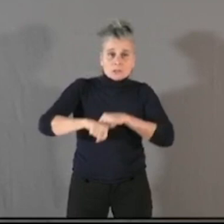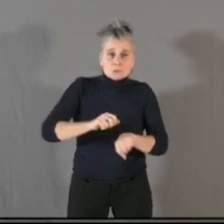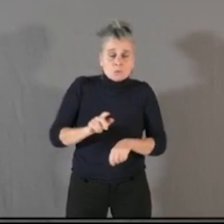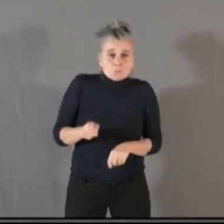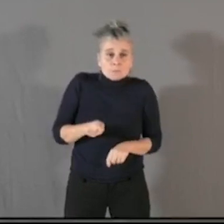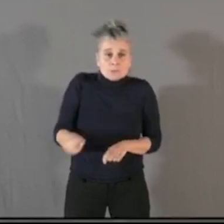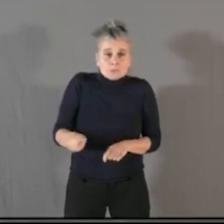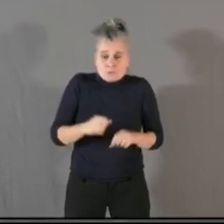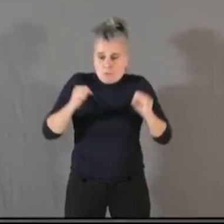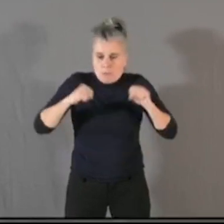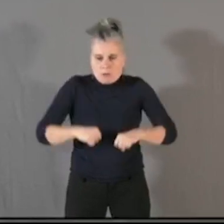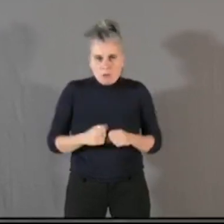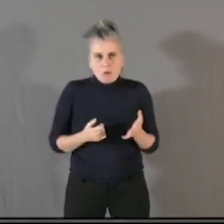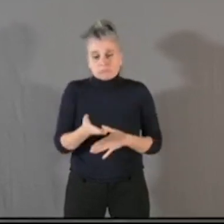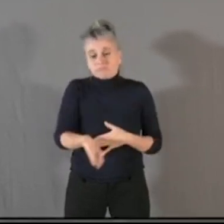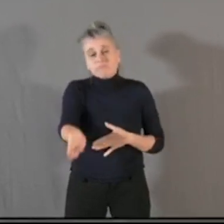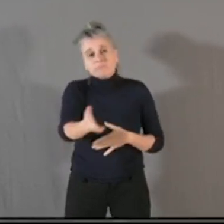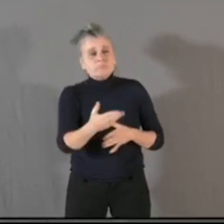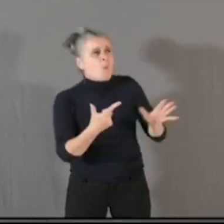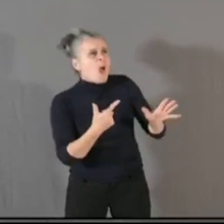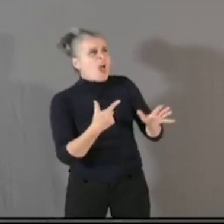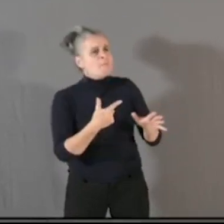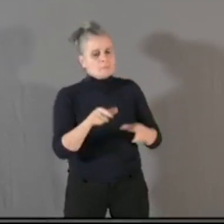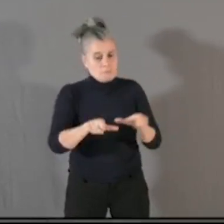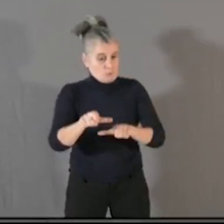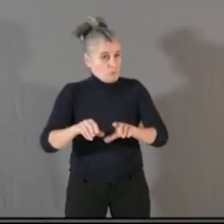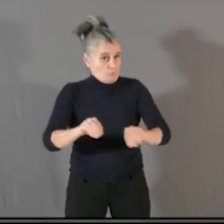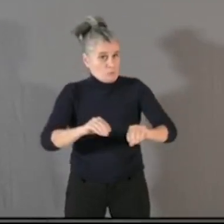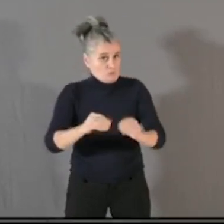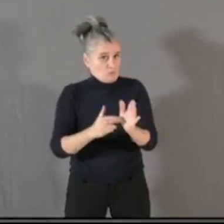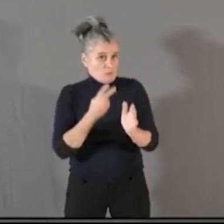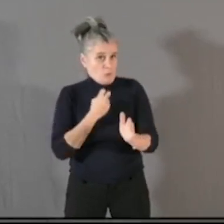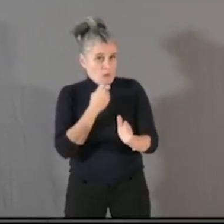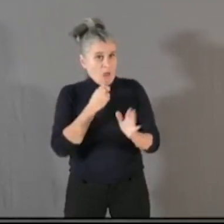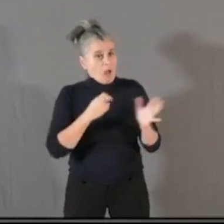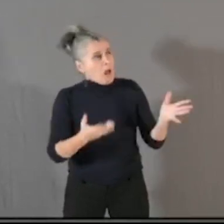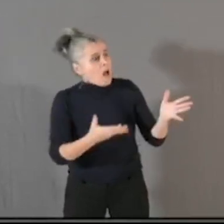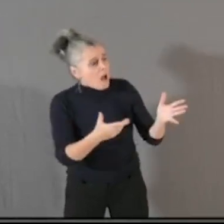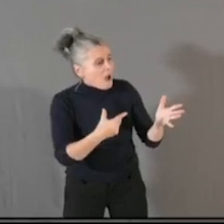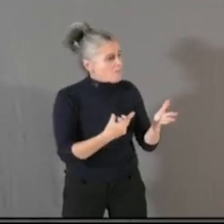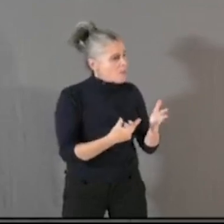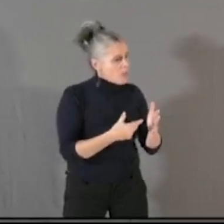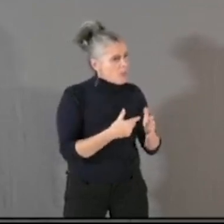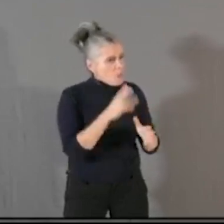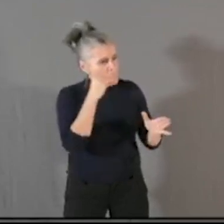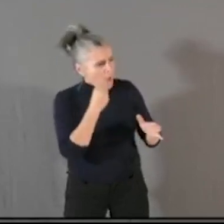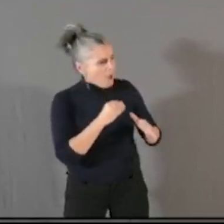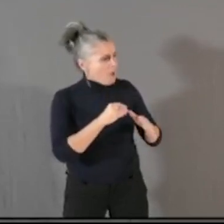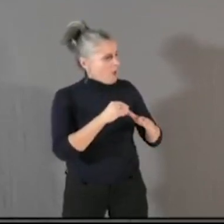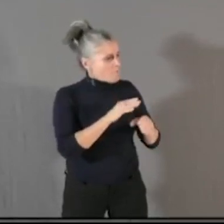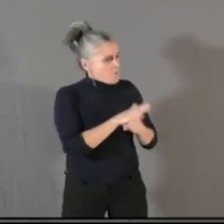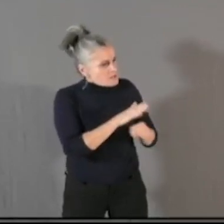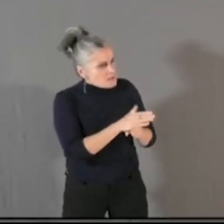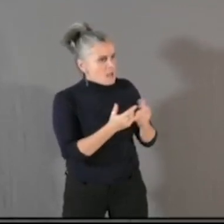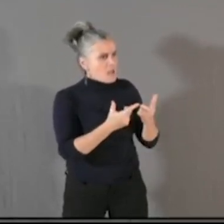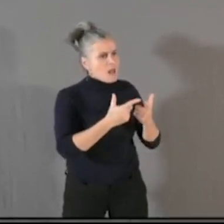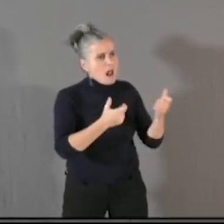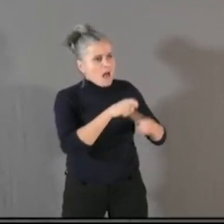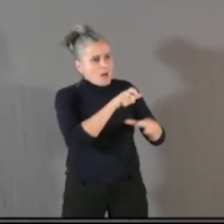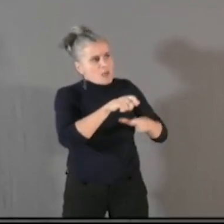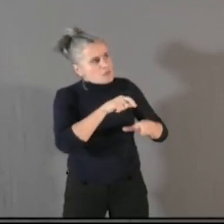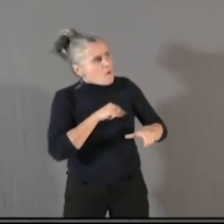de Marseillais se plaignent faute de présence humaine. La sectorisation, monsieur Ohanessian, de la police municipale, ce doit